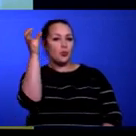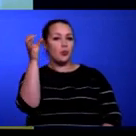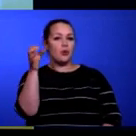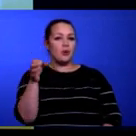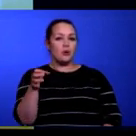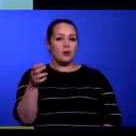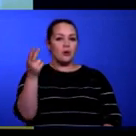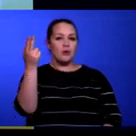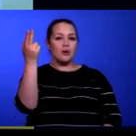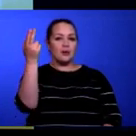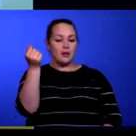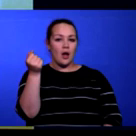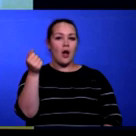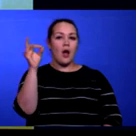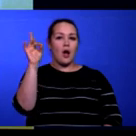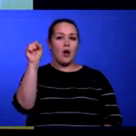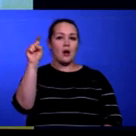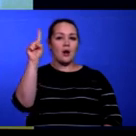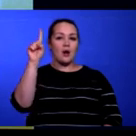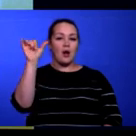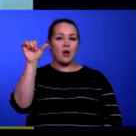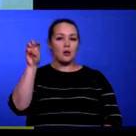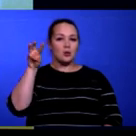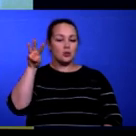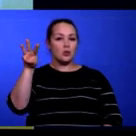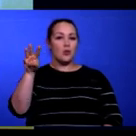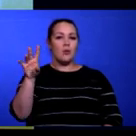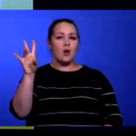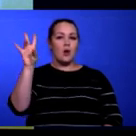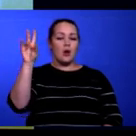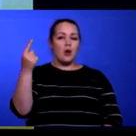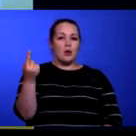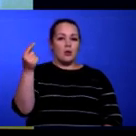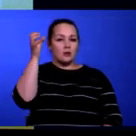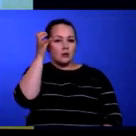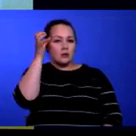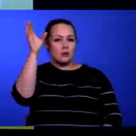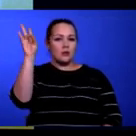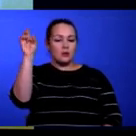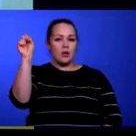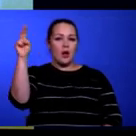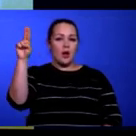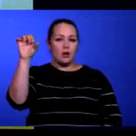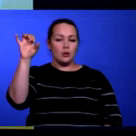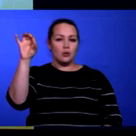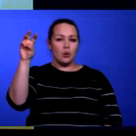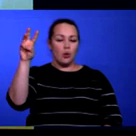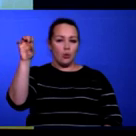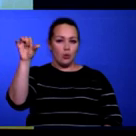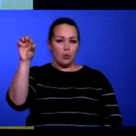да разум надо уметь сразу мир освещается солнцем